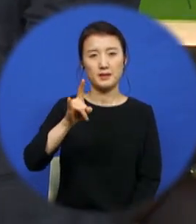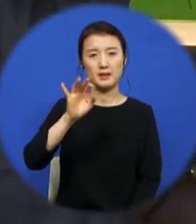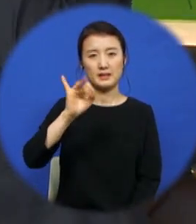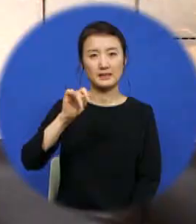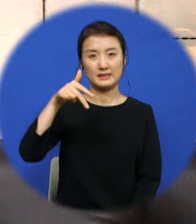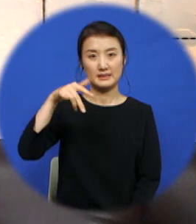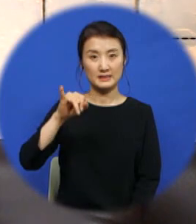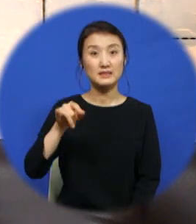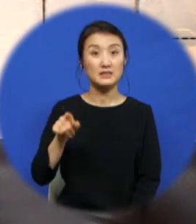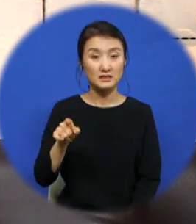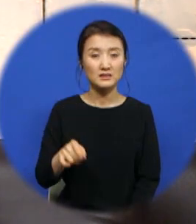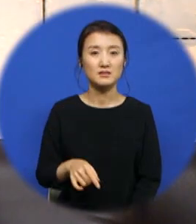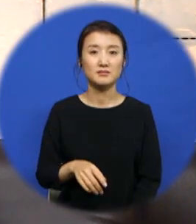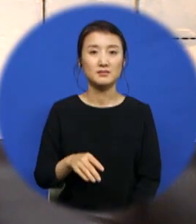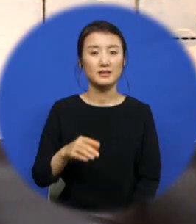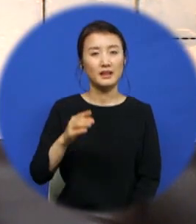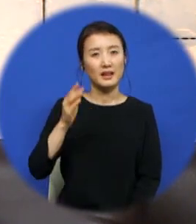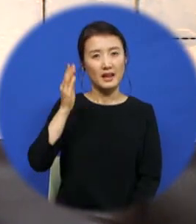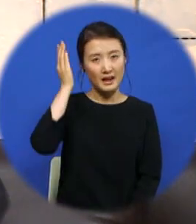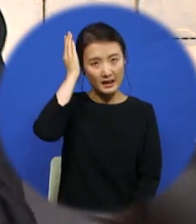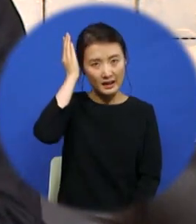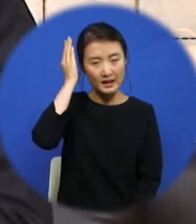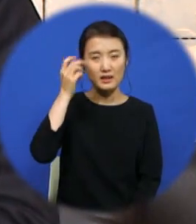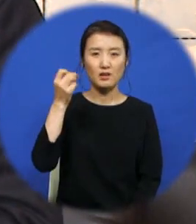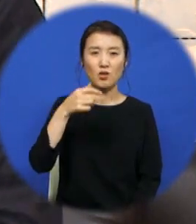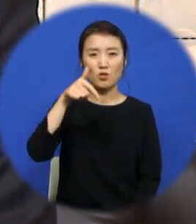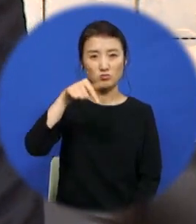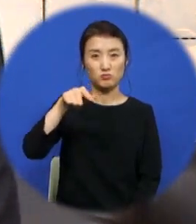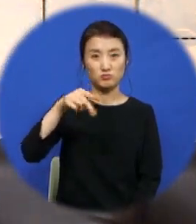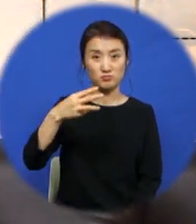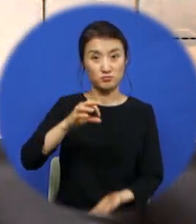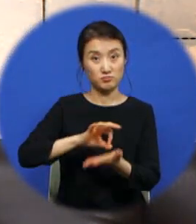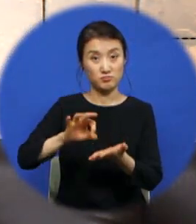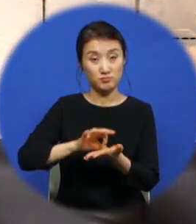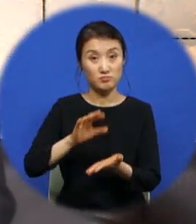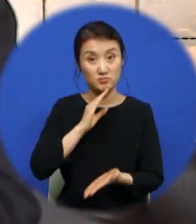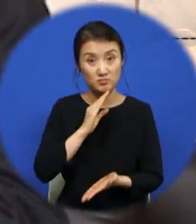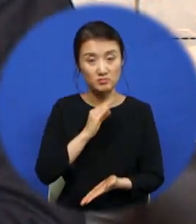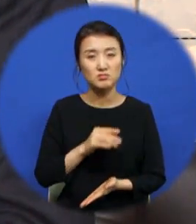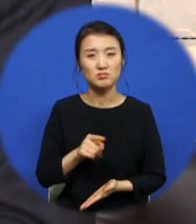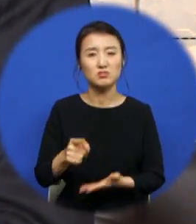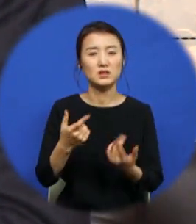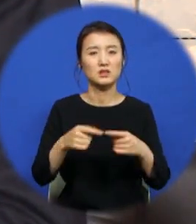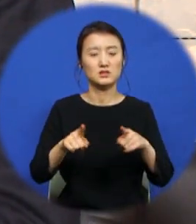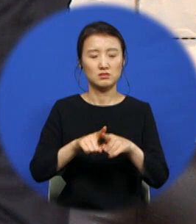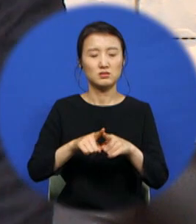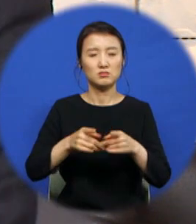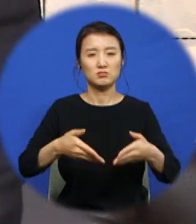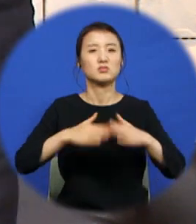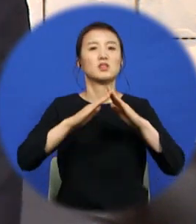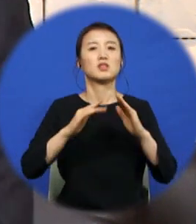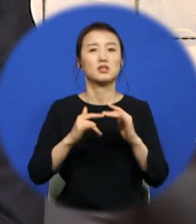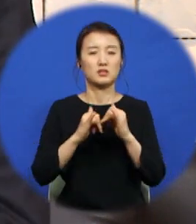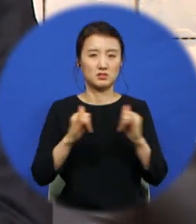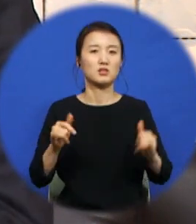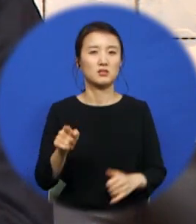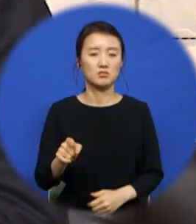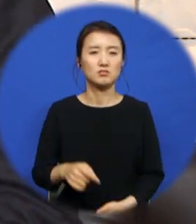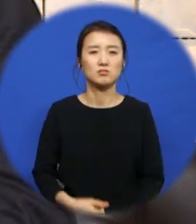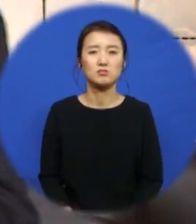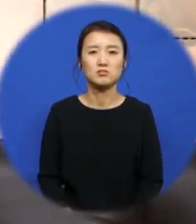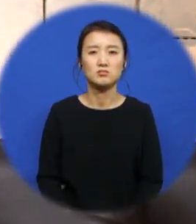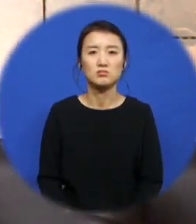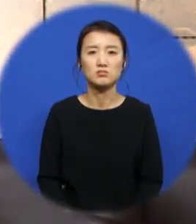모르겠습니까 네이버 쓰고 그 다음에 구글 쓰죠 예 공동창업자 입니다 이런 물이 좀